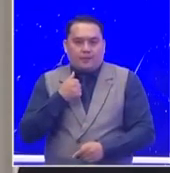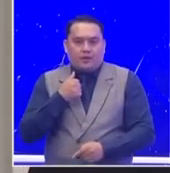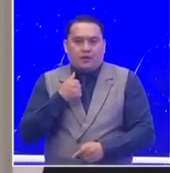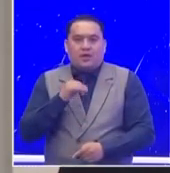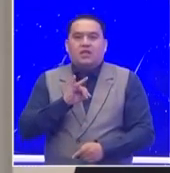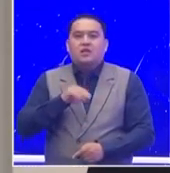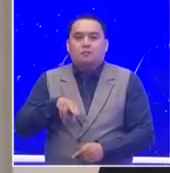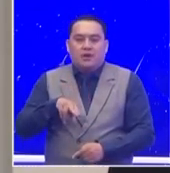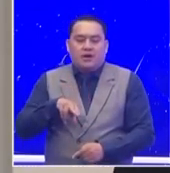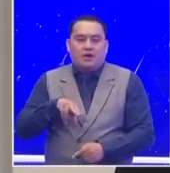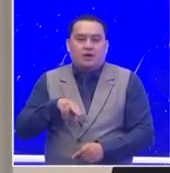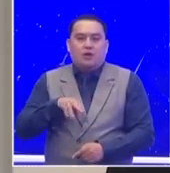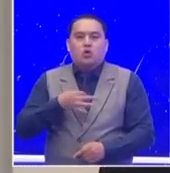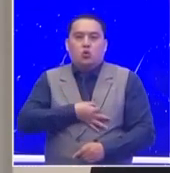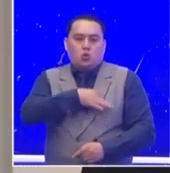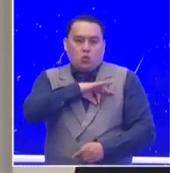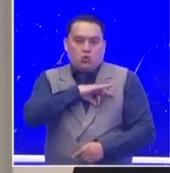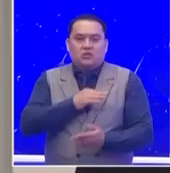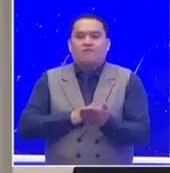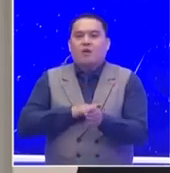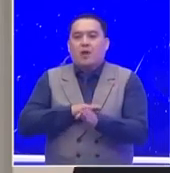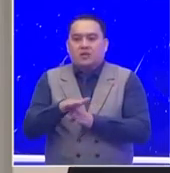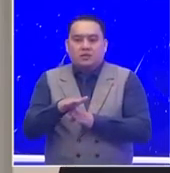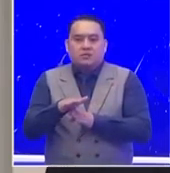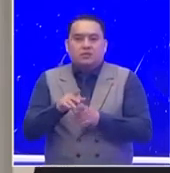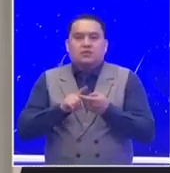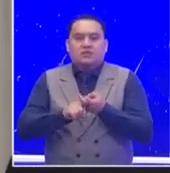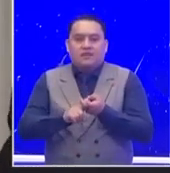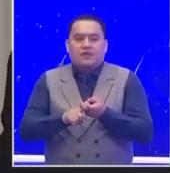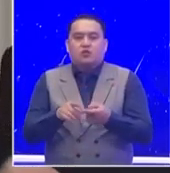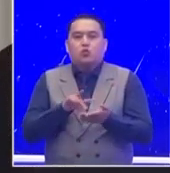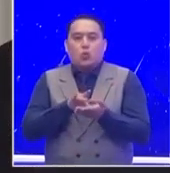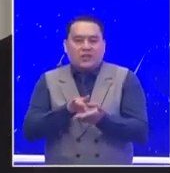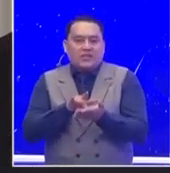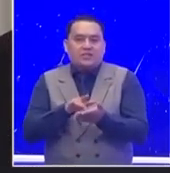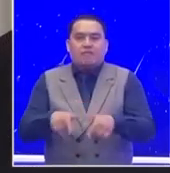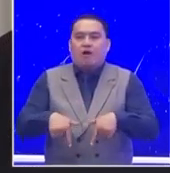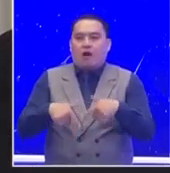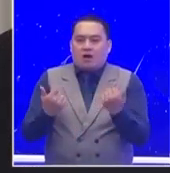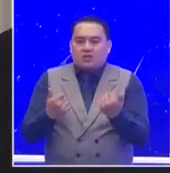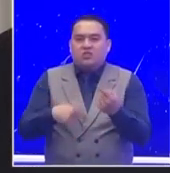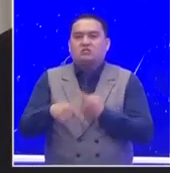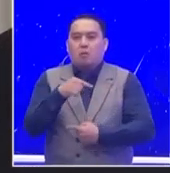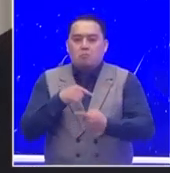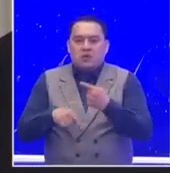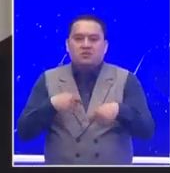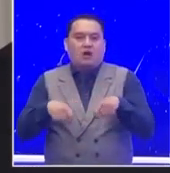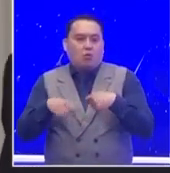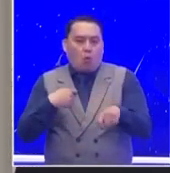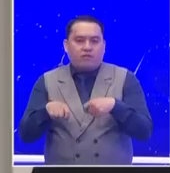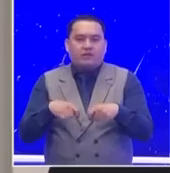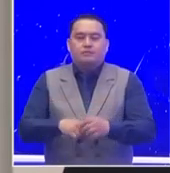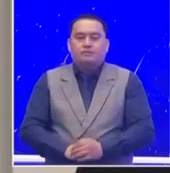Индивидуальных предпринимателей, юридических лиц, осуществляющих деятельность в сфере туризма, гостиничного бизнеса, торговли,